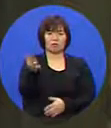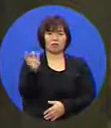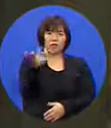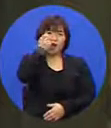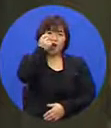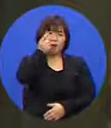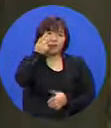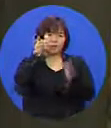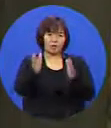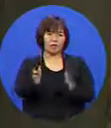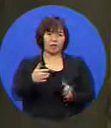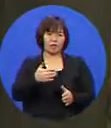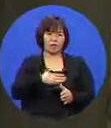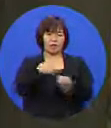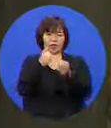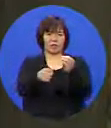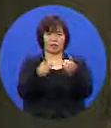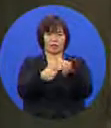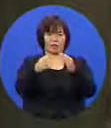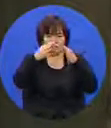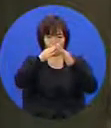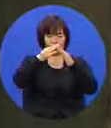동안 저희 사찰에서